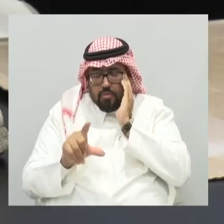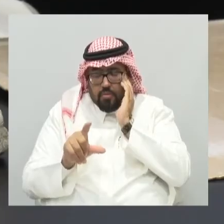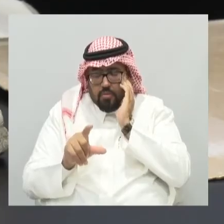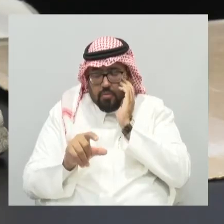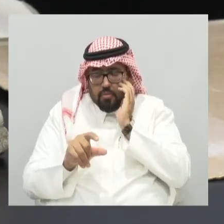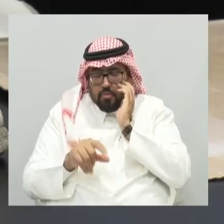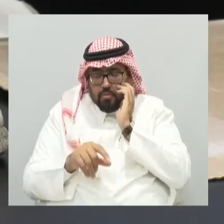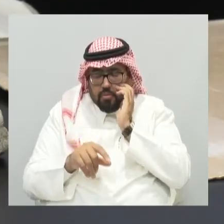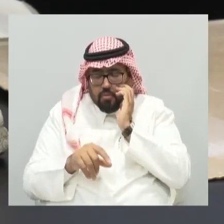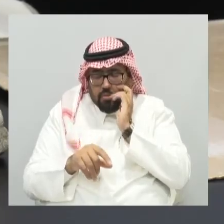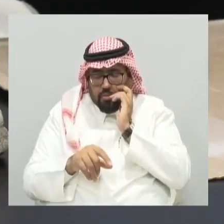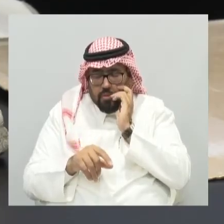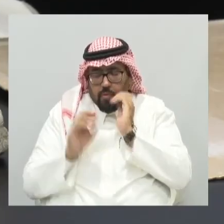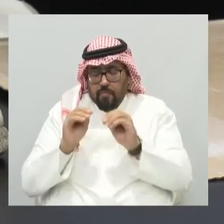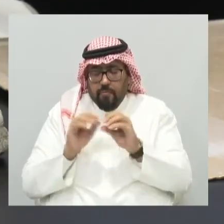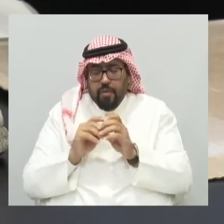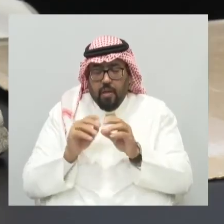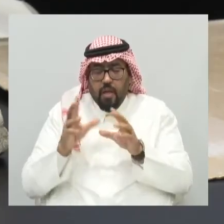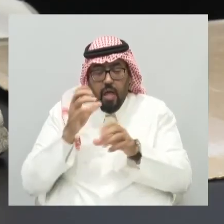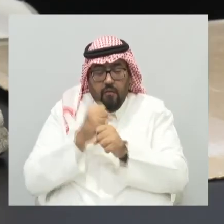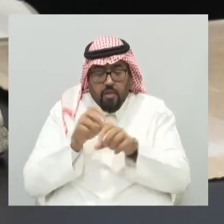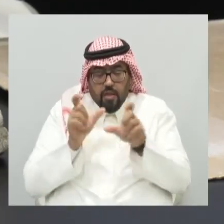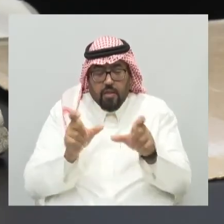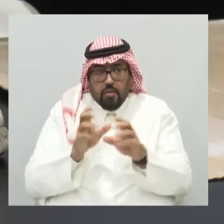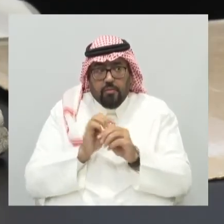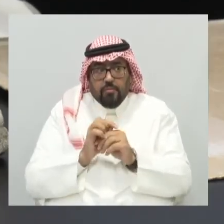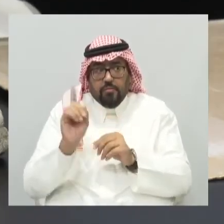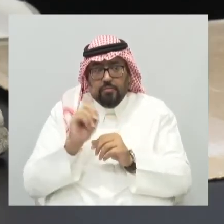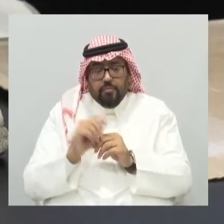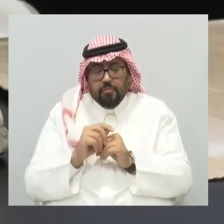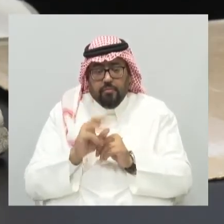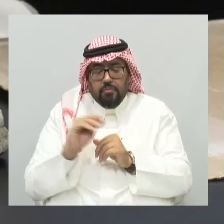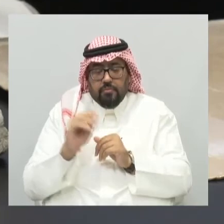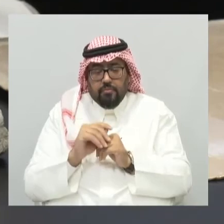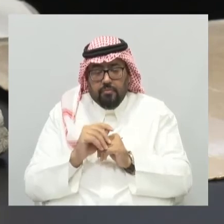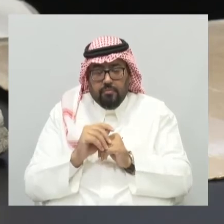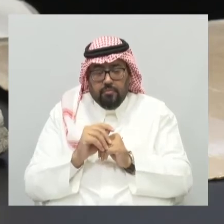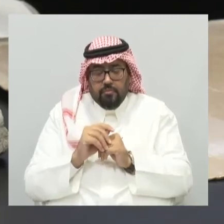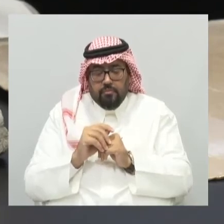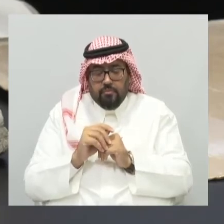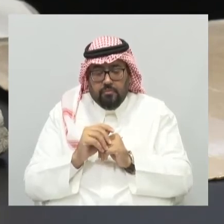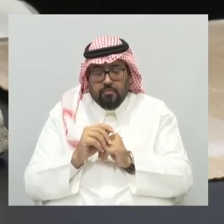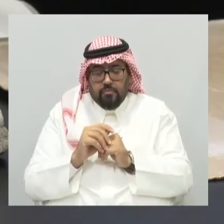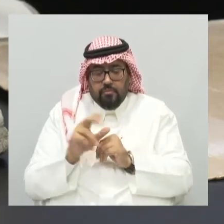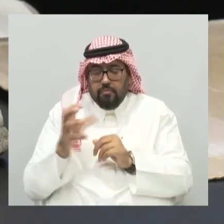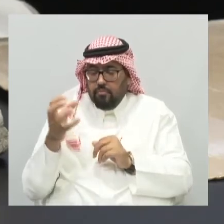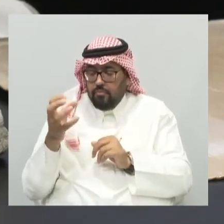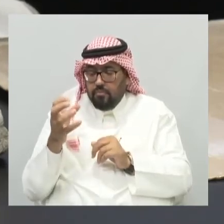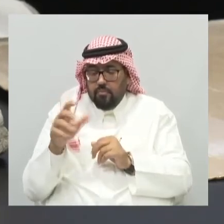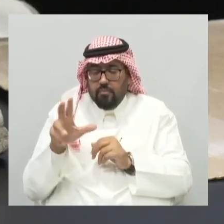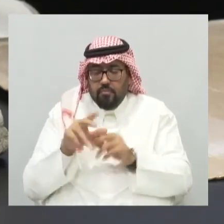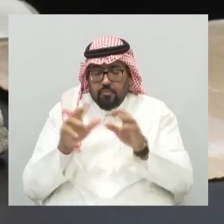شكل الكاس ما يحافظ على شكله ما هو مثل قطعه